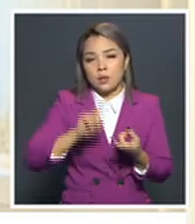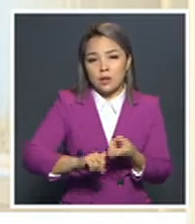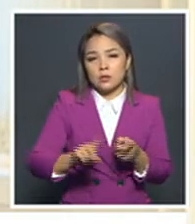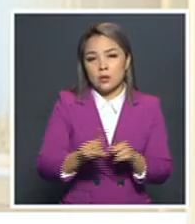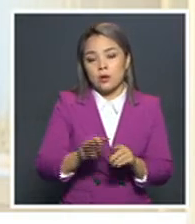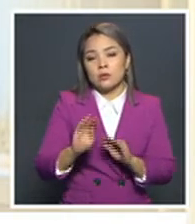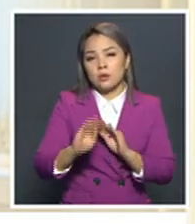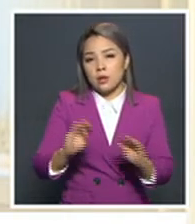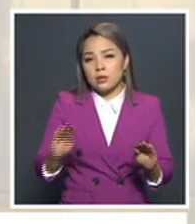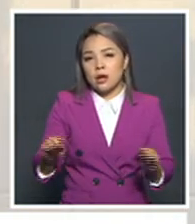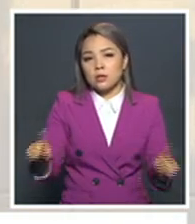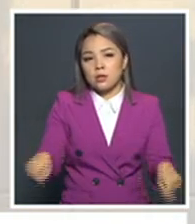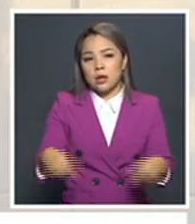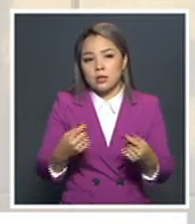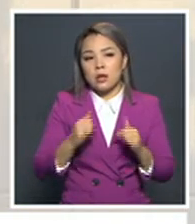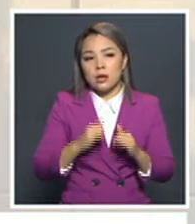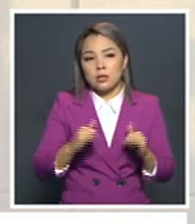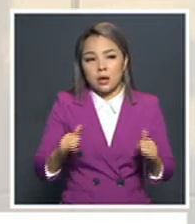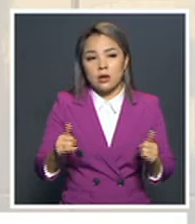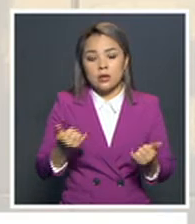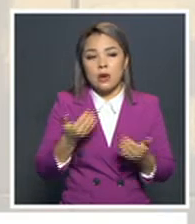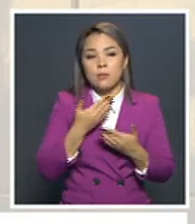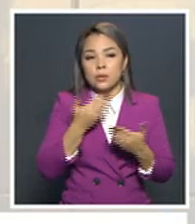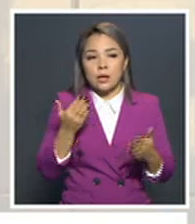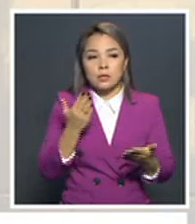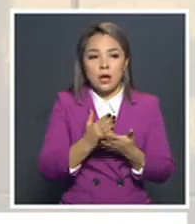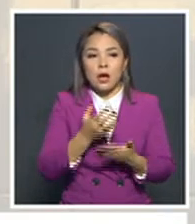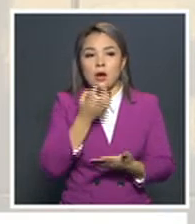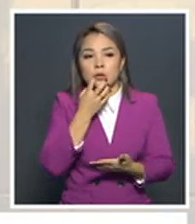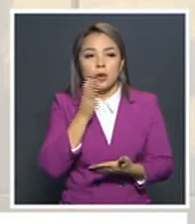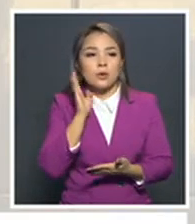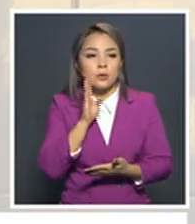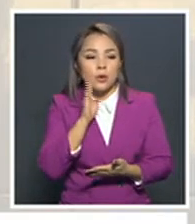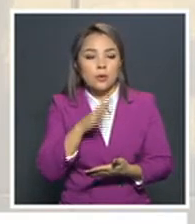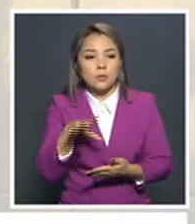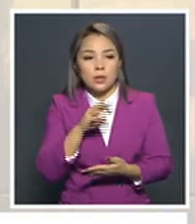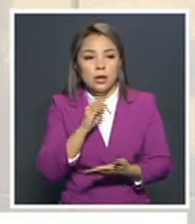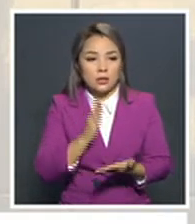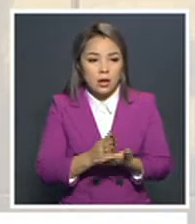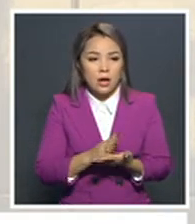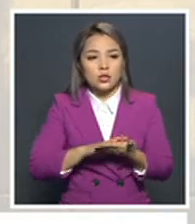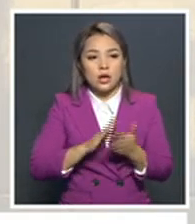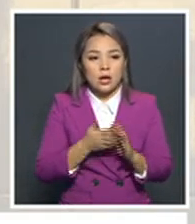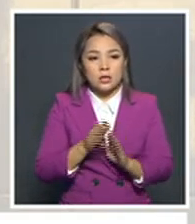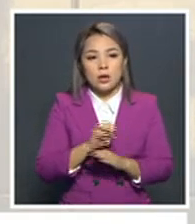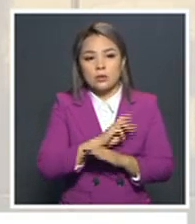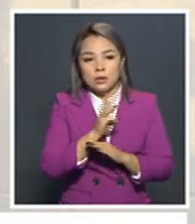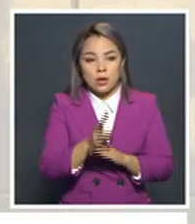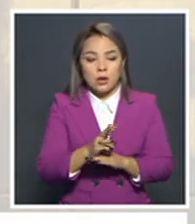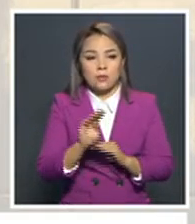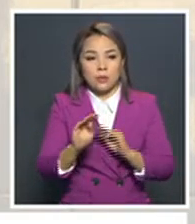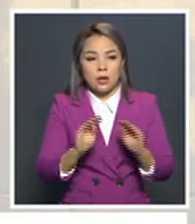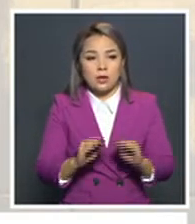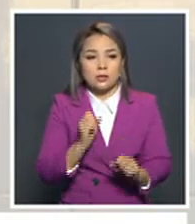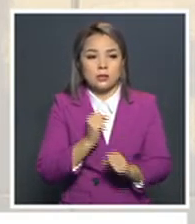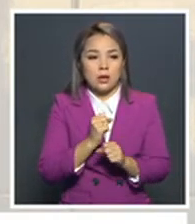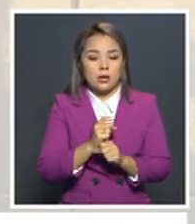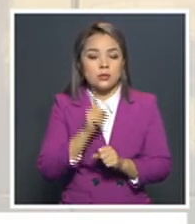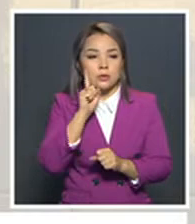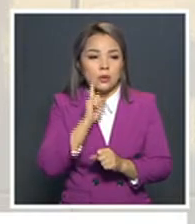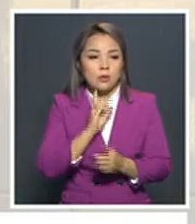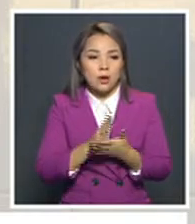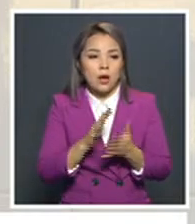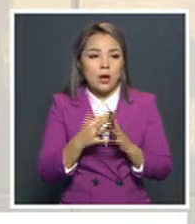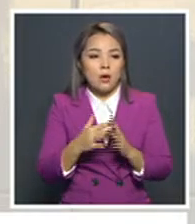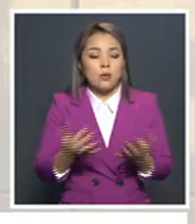әйтеуір жақсарып келатыр күннен күнге. Соңғы үлгіде мына жылы суы барлығы келіп тұр, жағдай жасалып тұр, барлық несі.